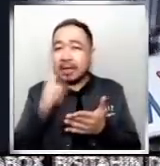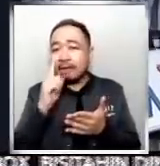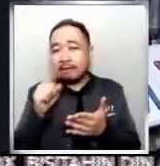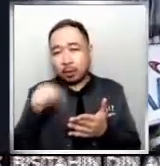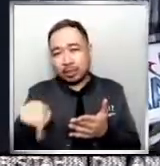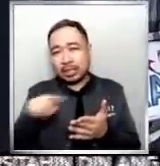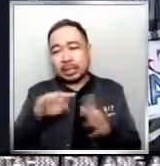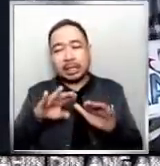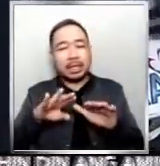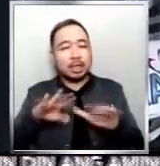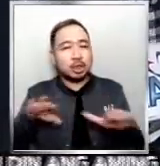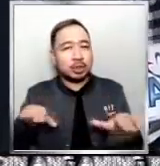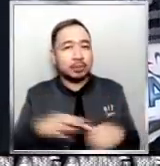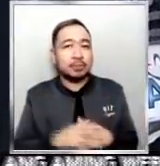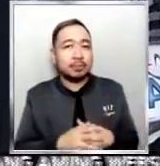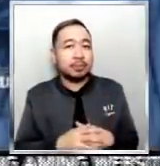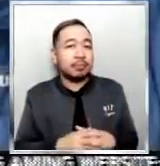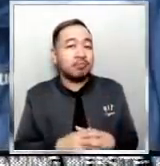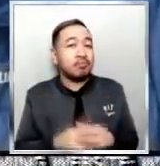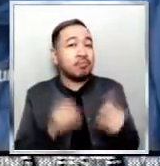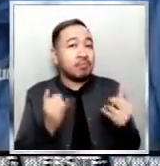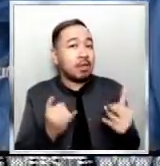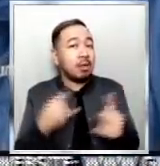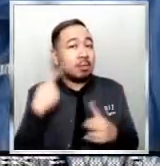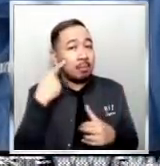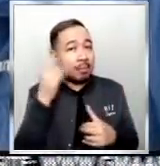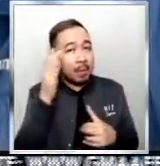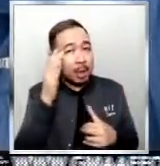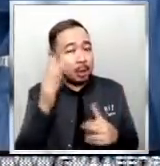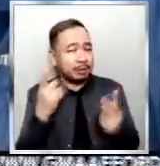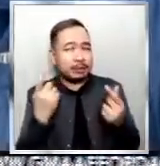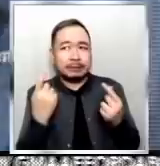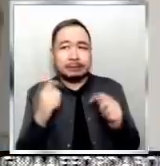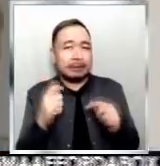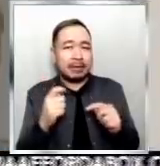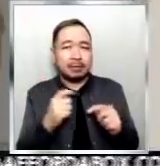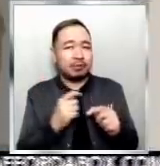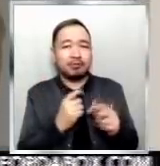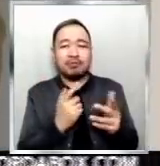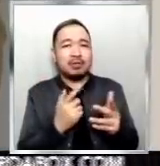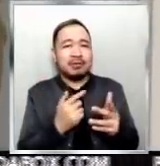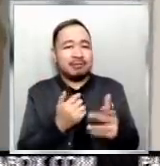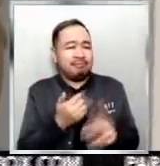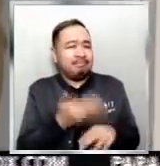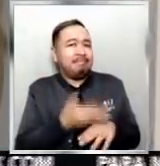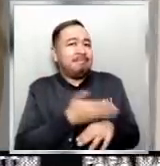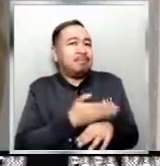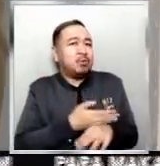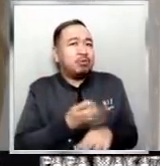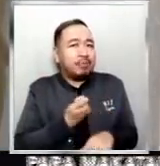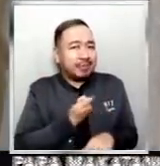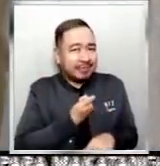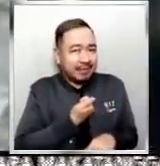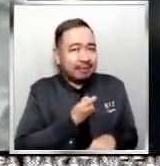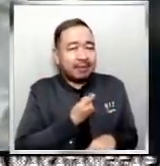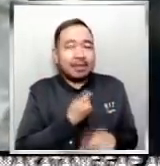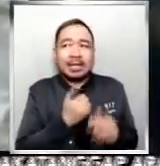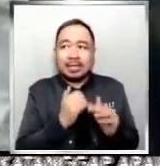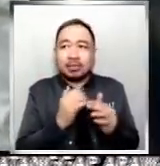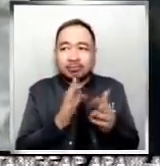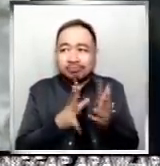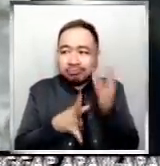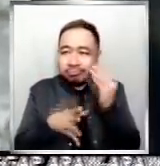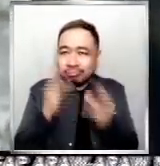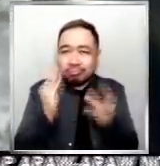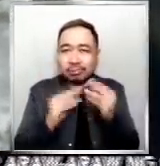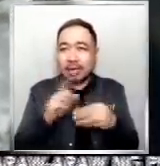ngayon, sinisikap daw muna ni Paolo na ayusin ang sarili habang natututo rin siya. Sa mga nangyari,